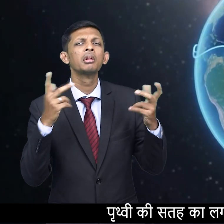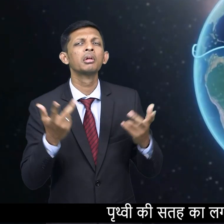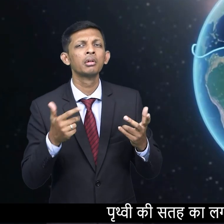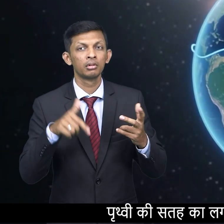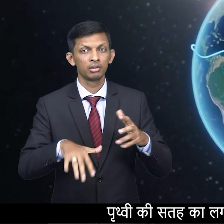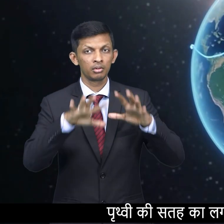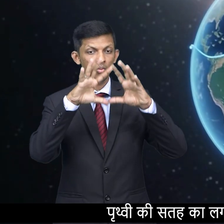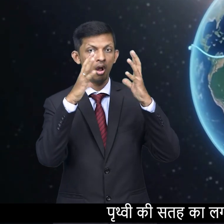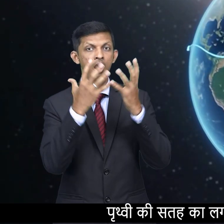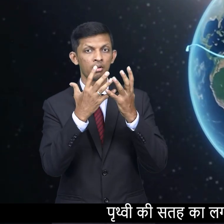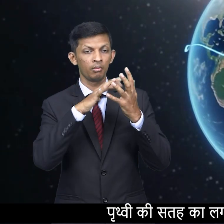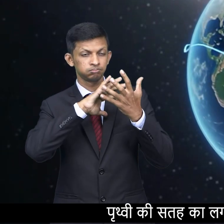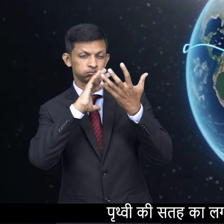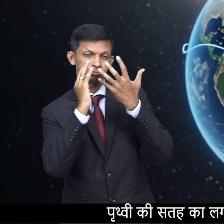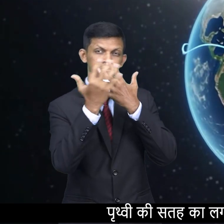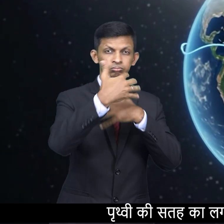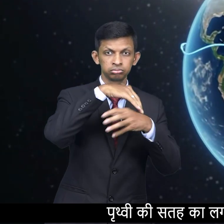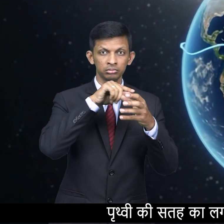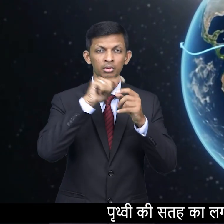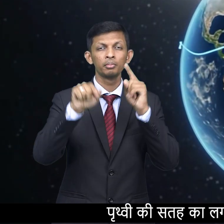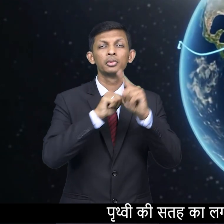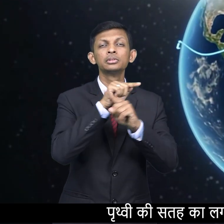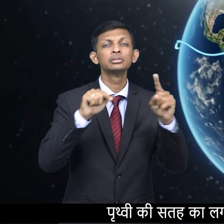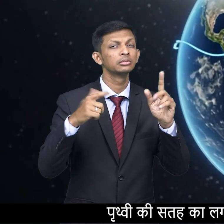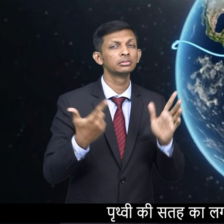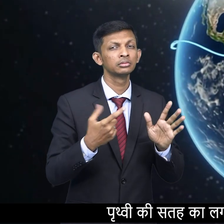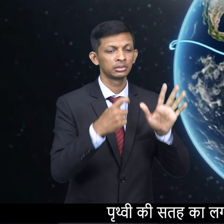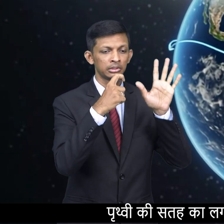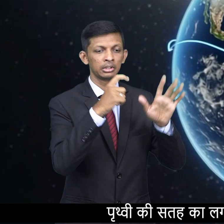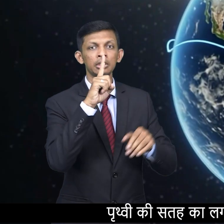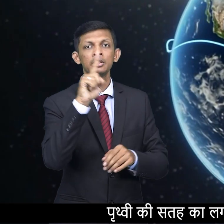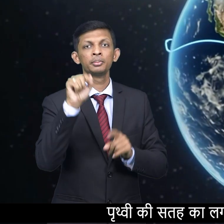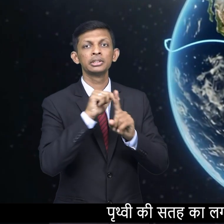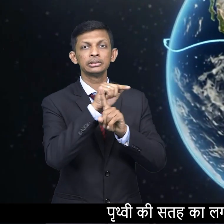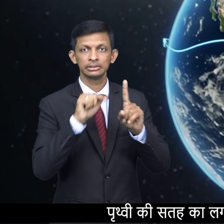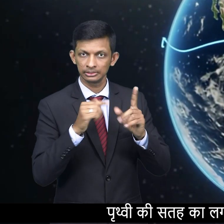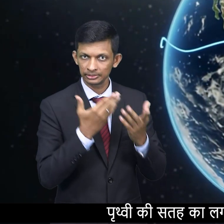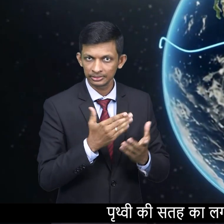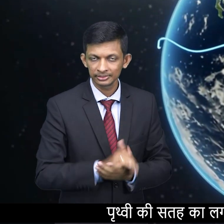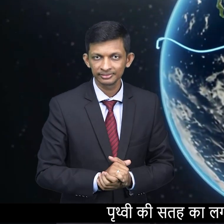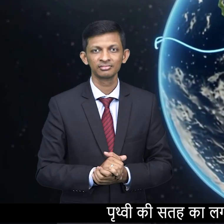पृथ्वी की सतह का लगभग 71% हिस्सा पानी से ढका हुआ है।